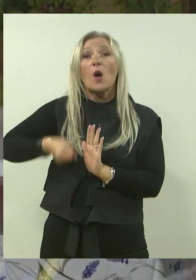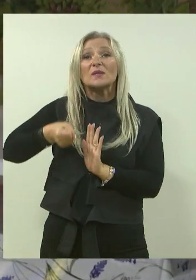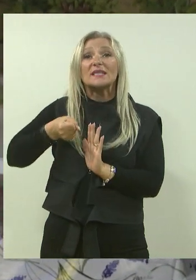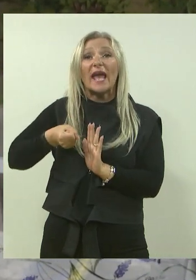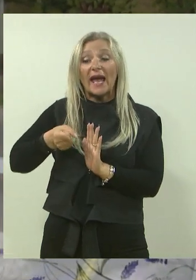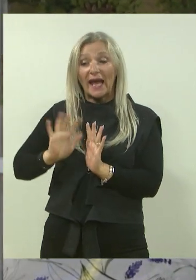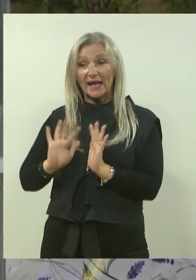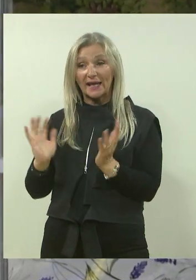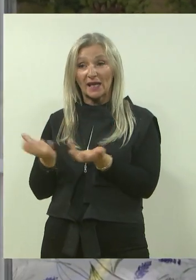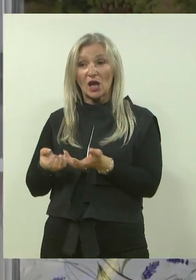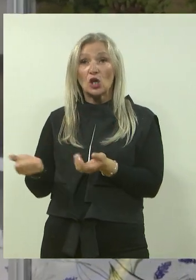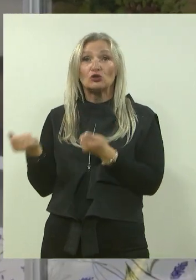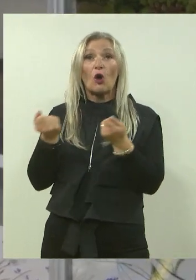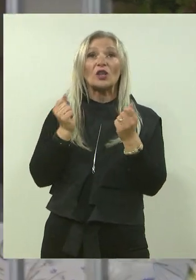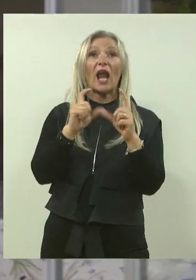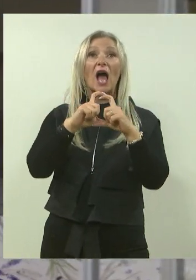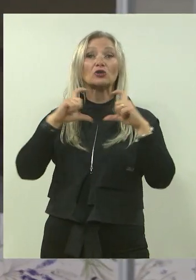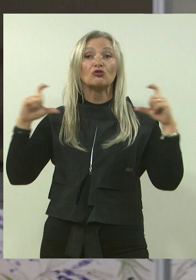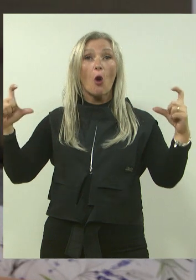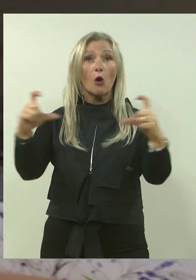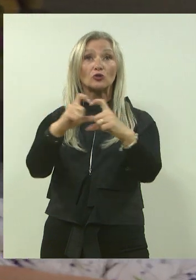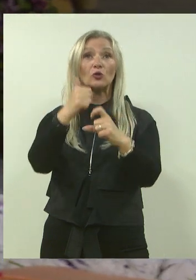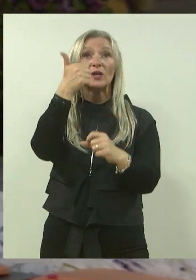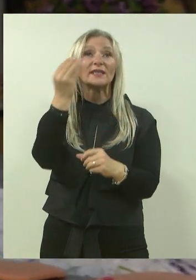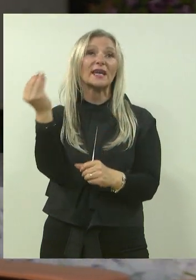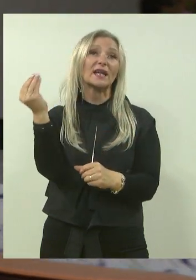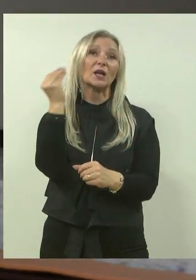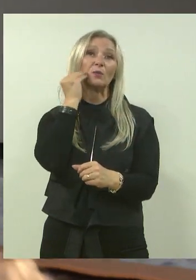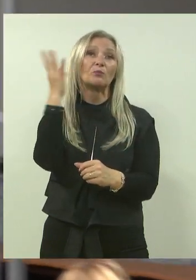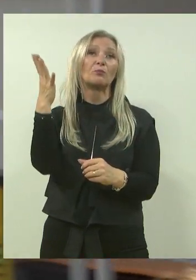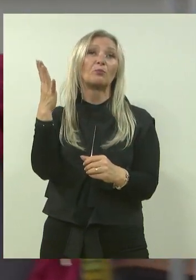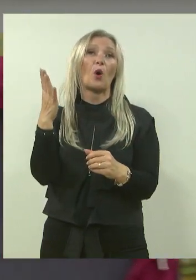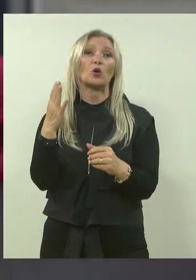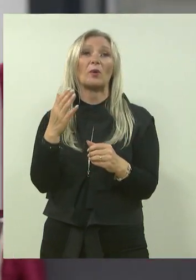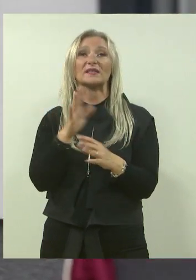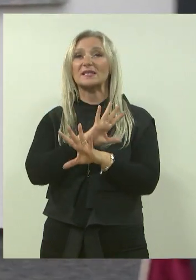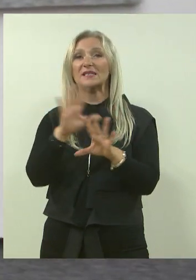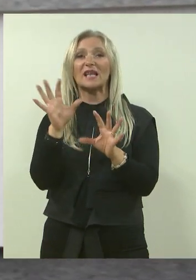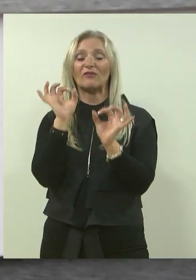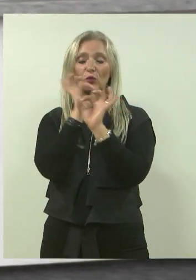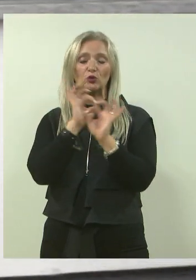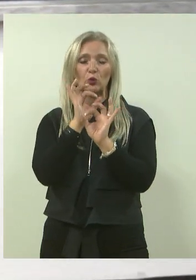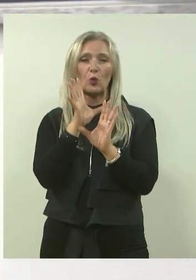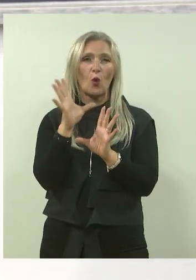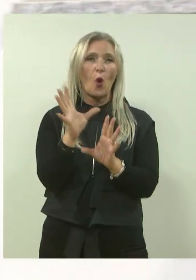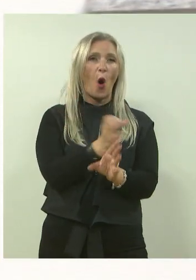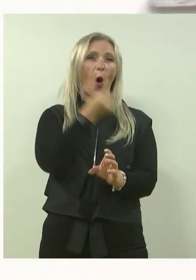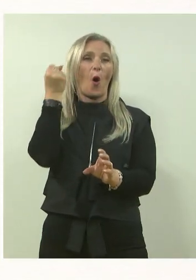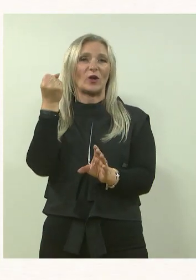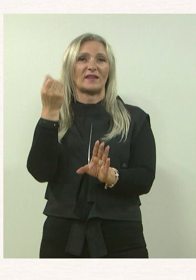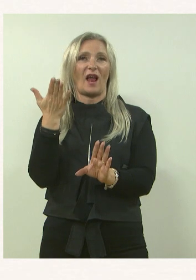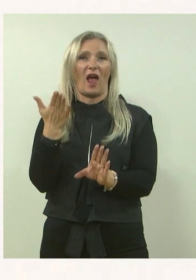tortu donesla i s jednim kušlecem se žal odnesla. Na tortu